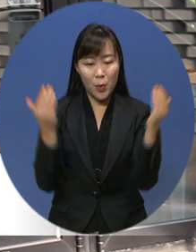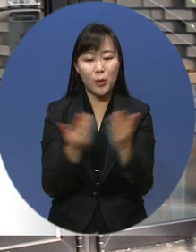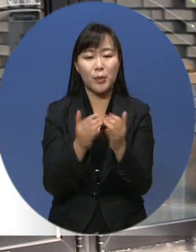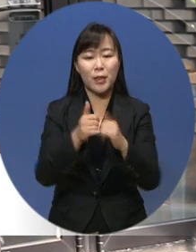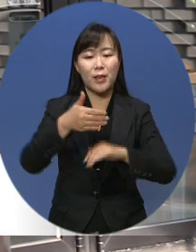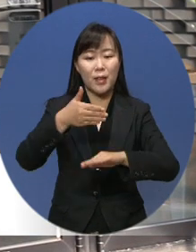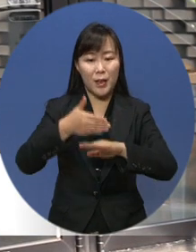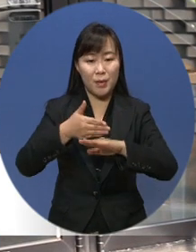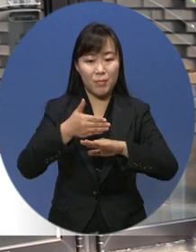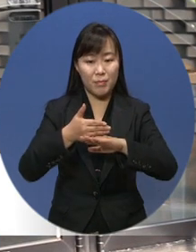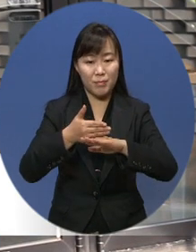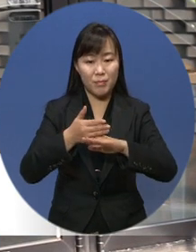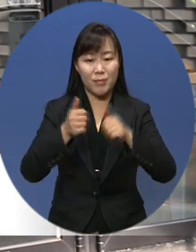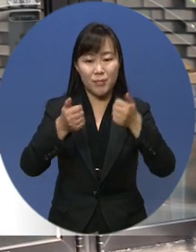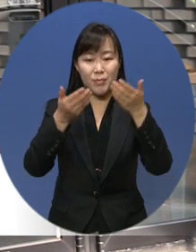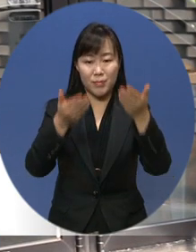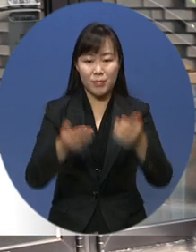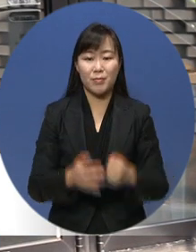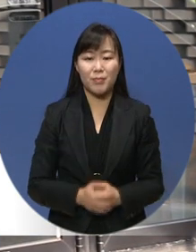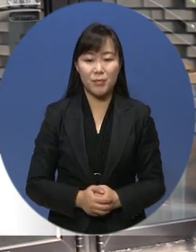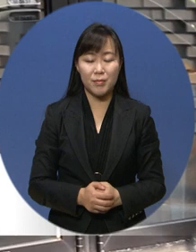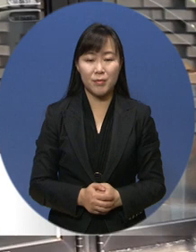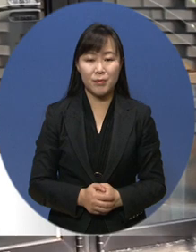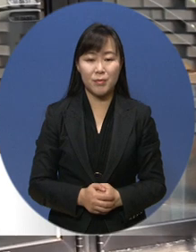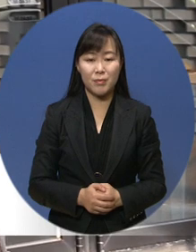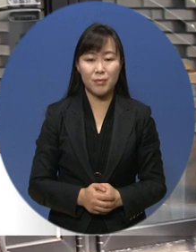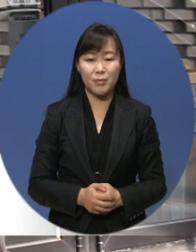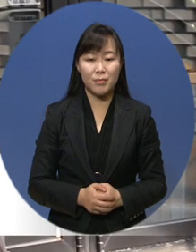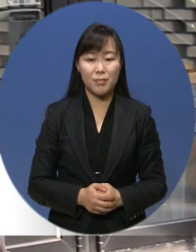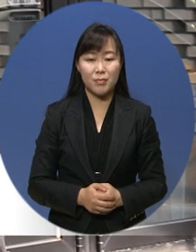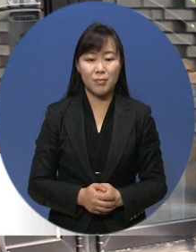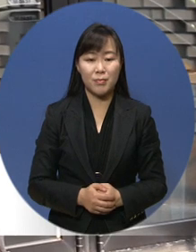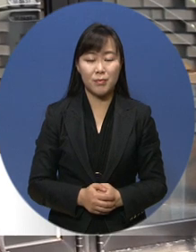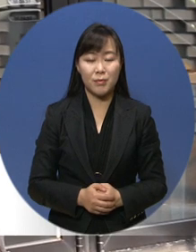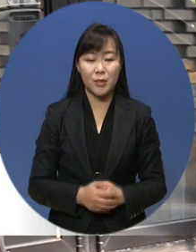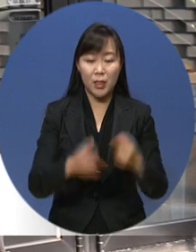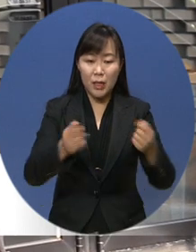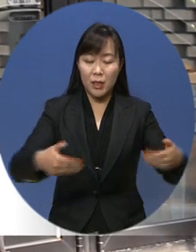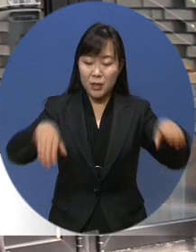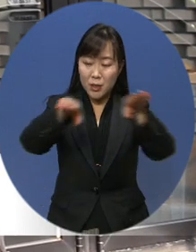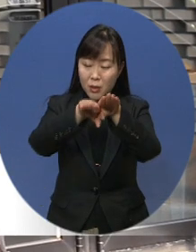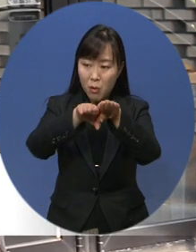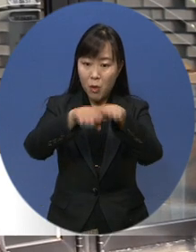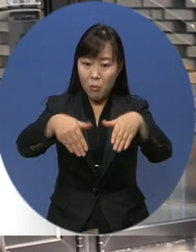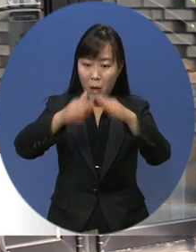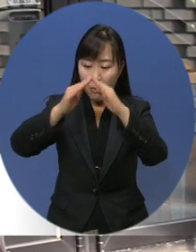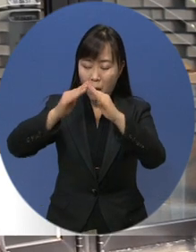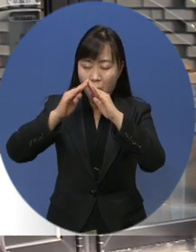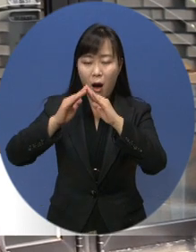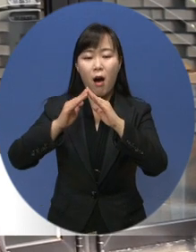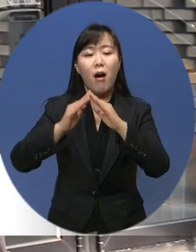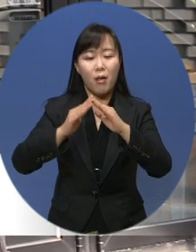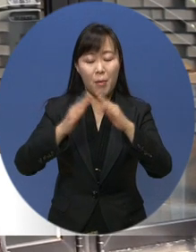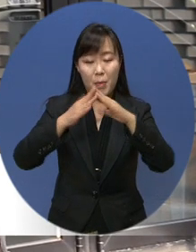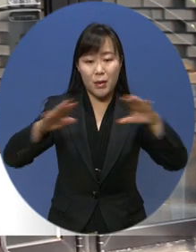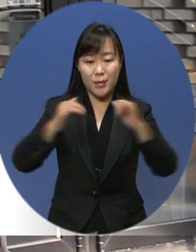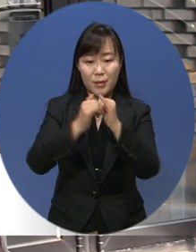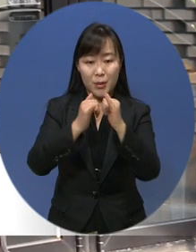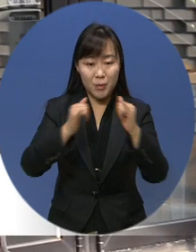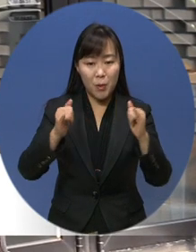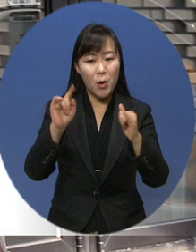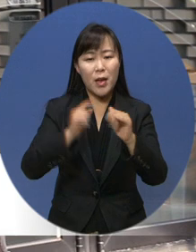먼저 감사의 인사를 드립니다 이런 시설물이 들어오면서 아무래도 이제 주민들 한테